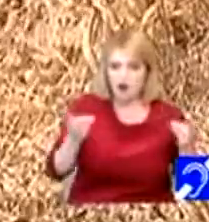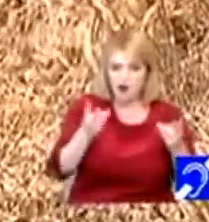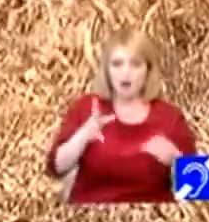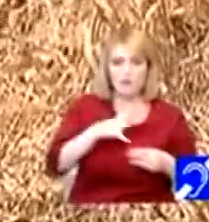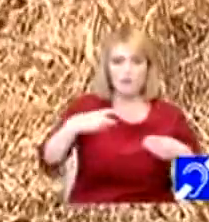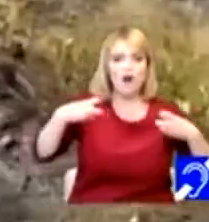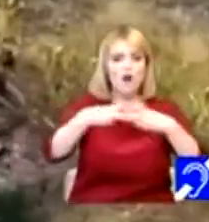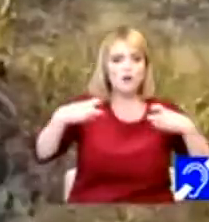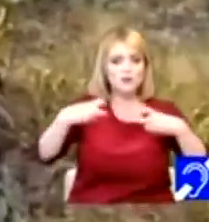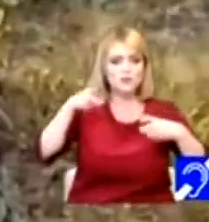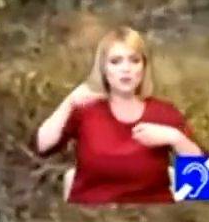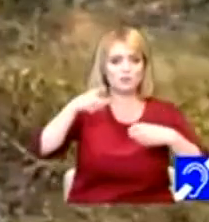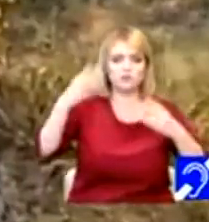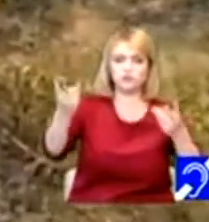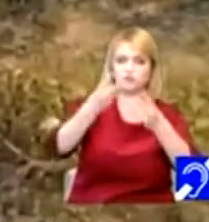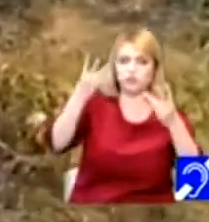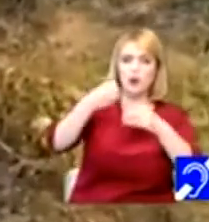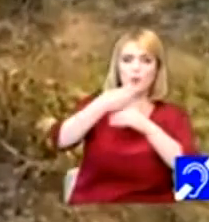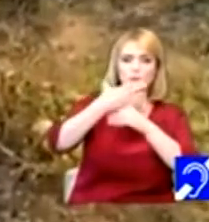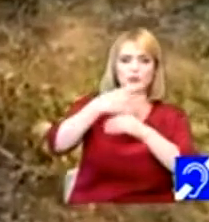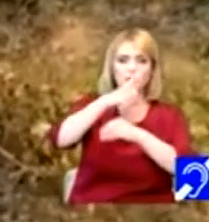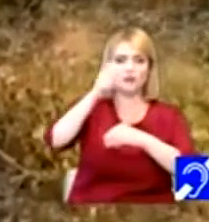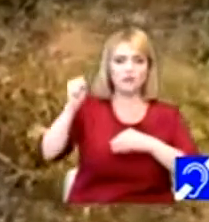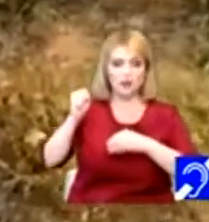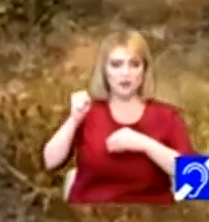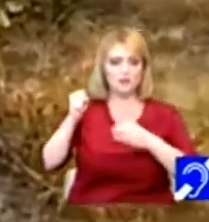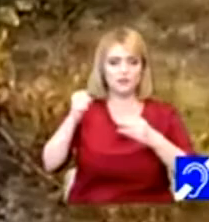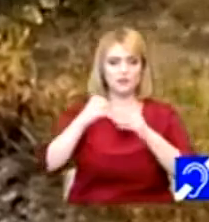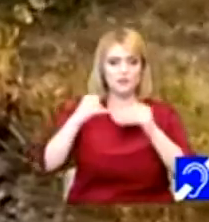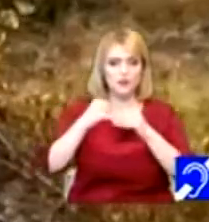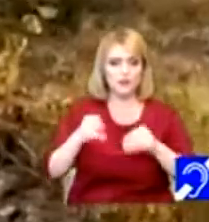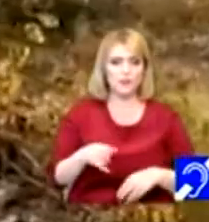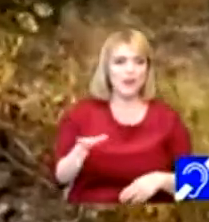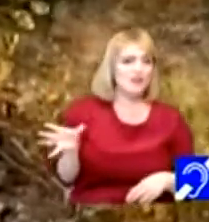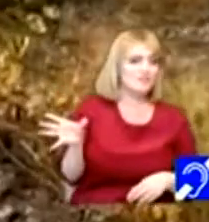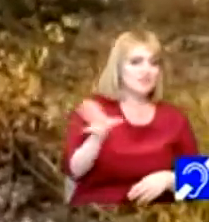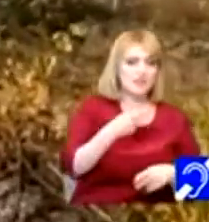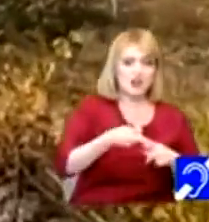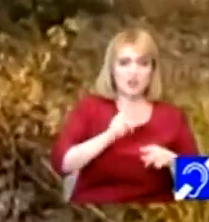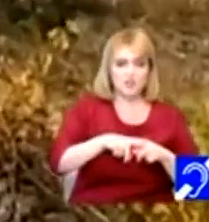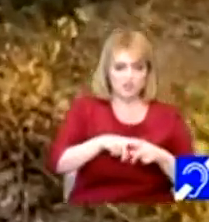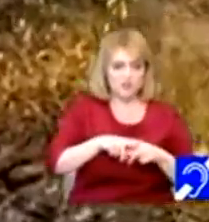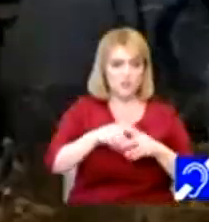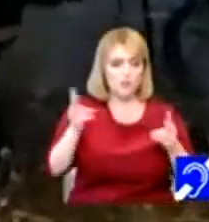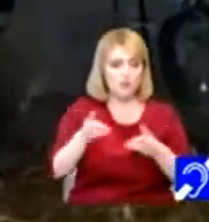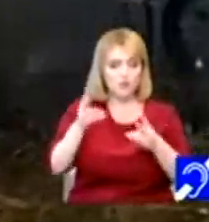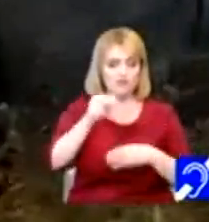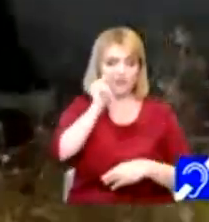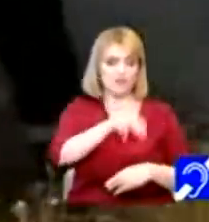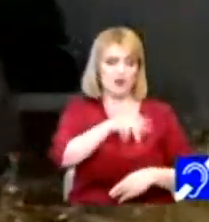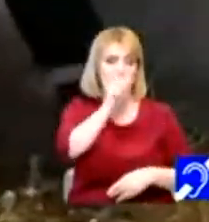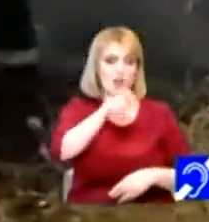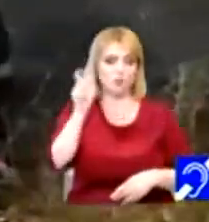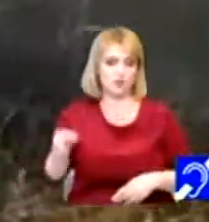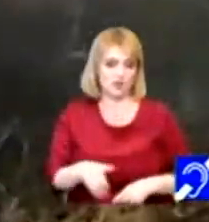peste 15 hectare de vegetație. Aproape toate incendiile de vegetație pornesc din neglijența cetățenilor, care dau foc la gunoi